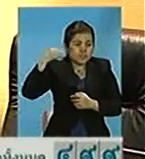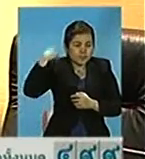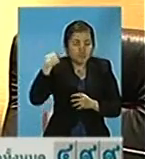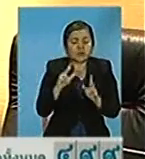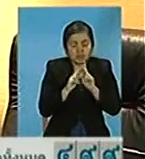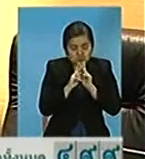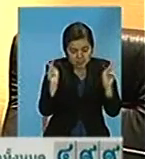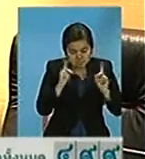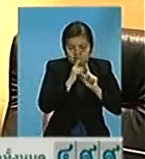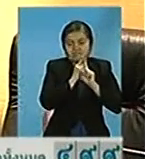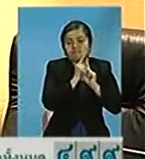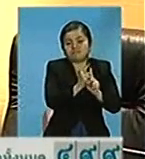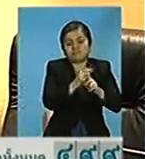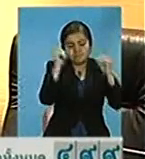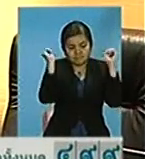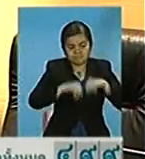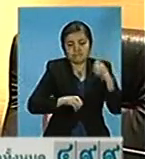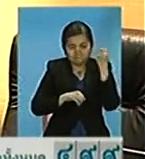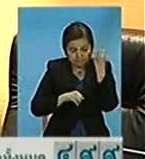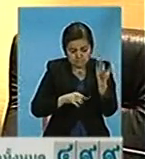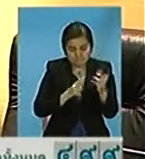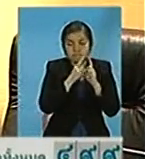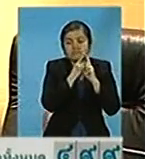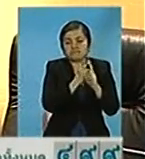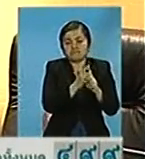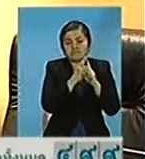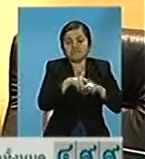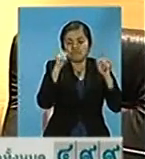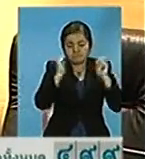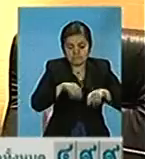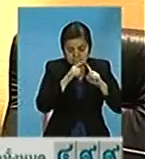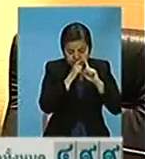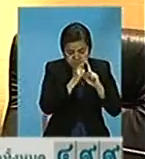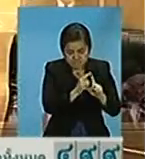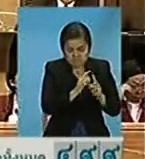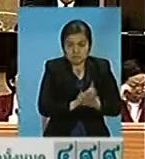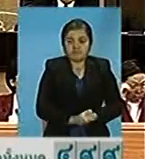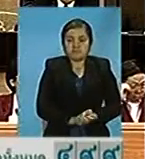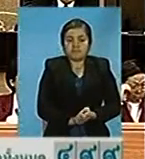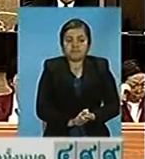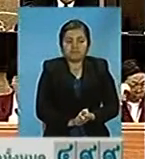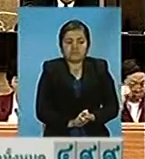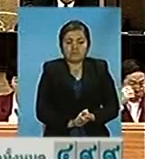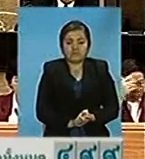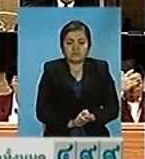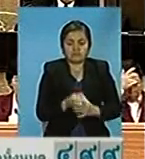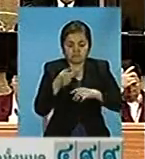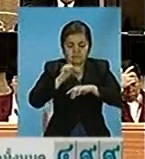งยืนตามมติเสียงส่วนใหญ่ของกรรมาธิการได้ตกลงไว้ครับ ครับผมขอมตินะ